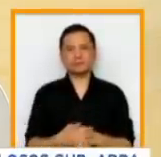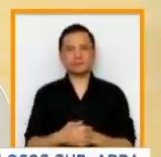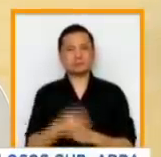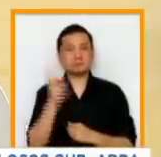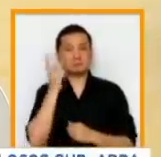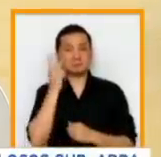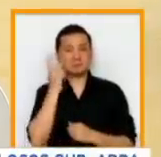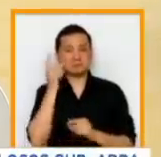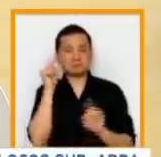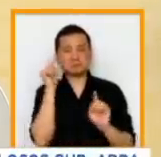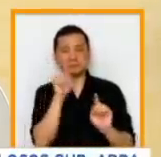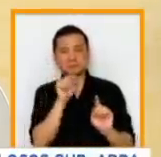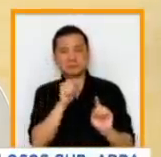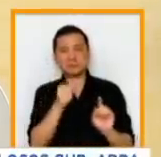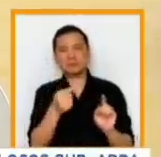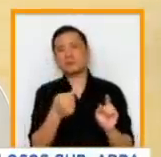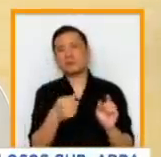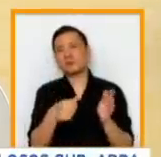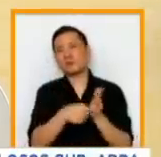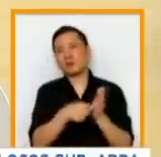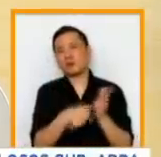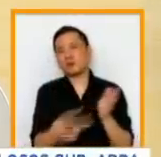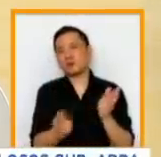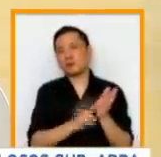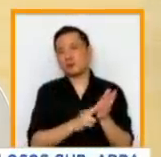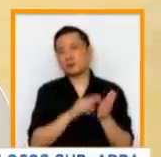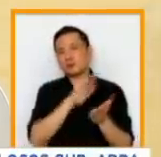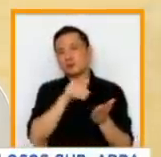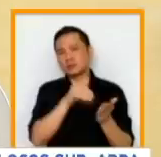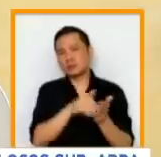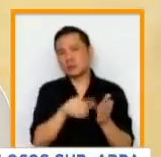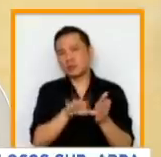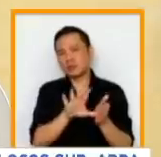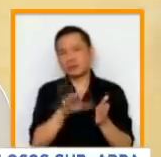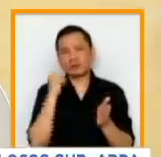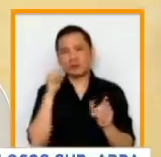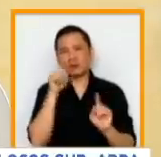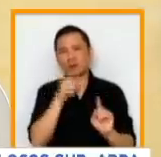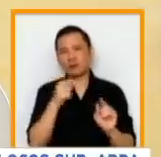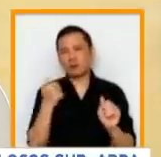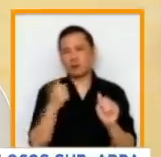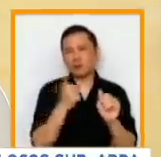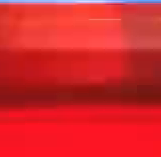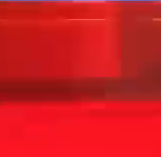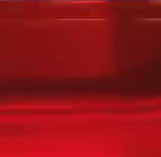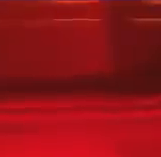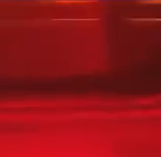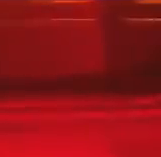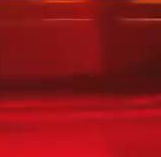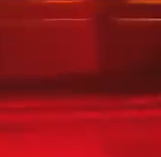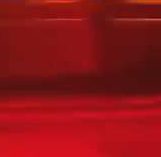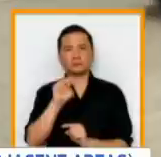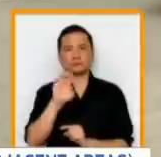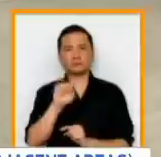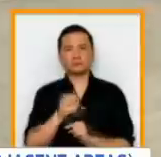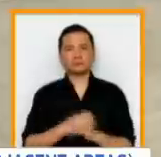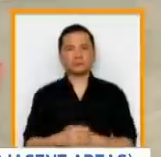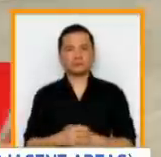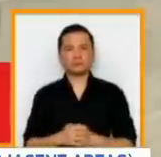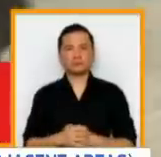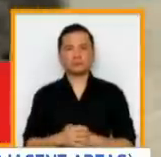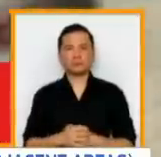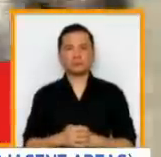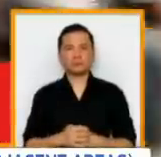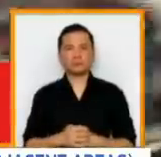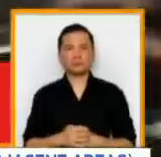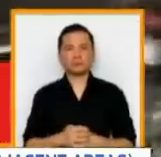saan marami pa rin ang humahabol sa pagpapalista para sa eleksyon 2022. May unang balita live si James Agustin. James? Susan,